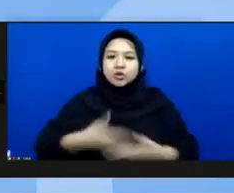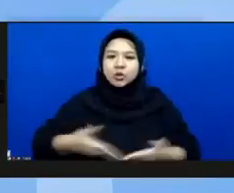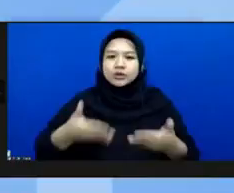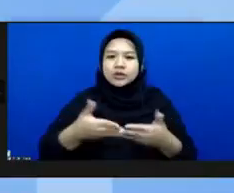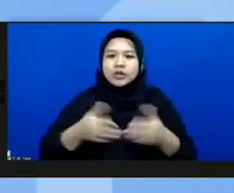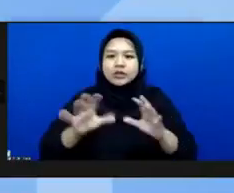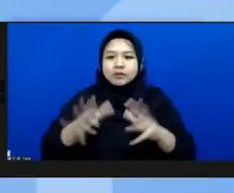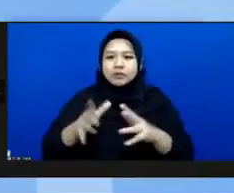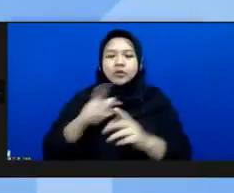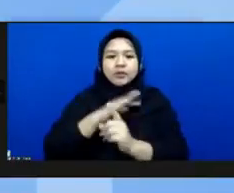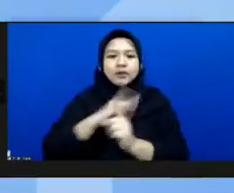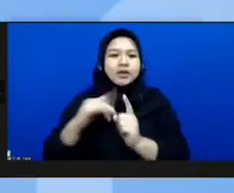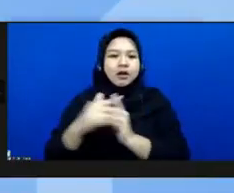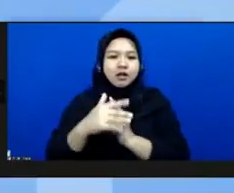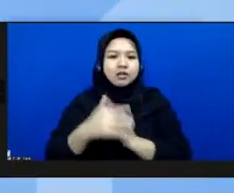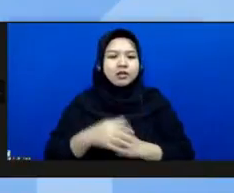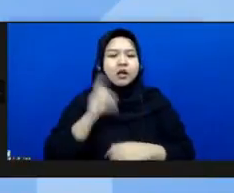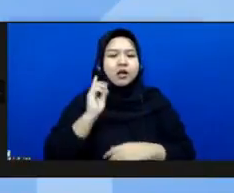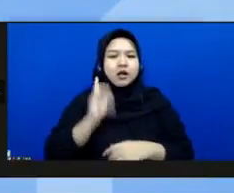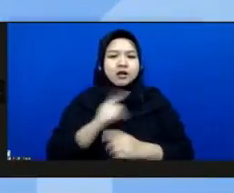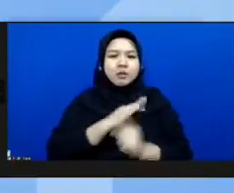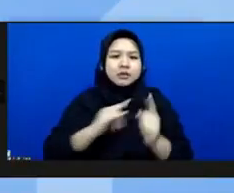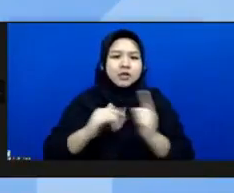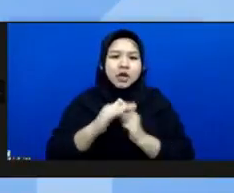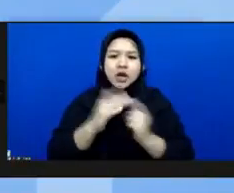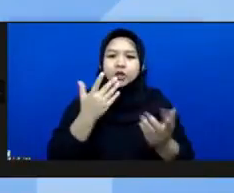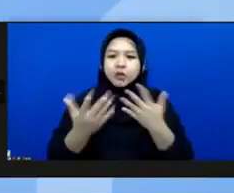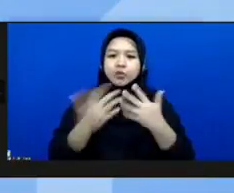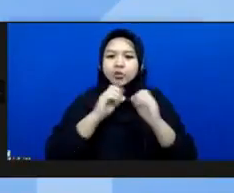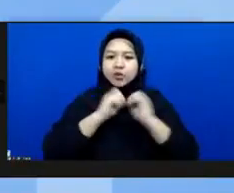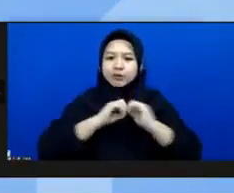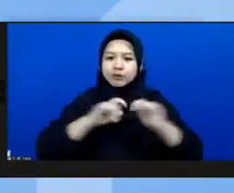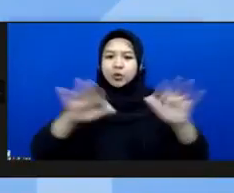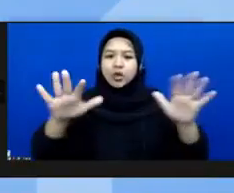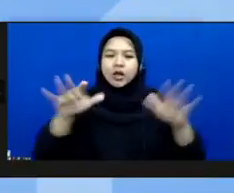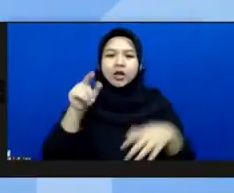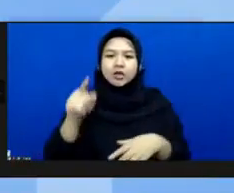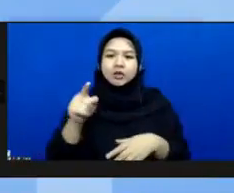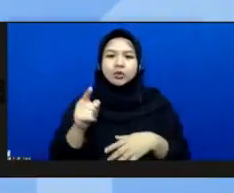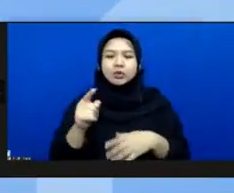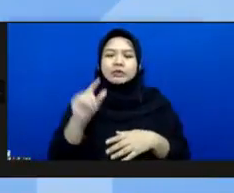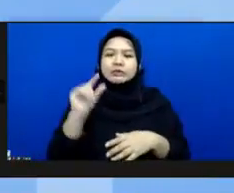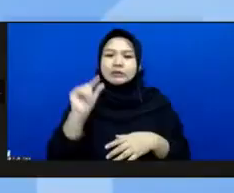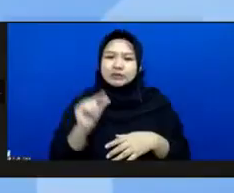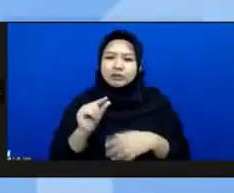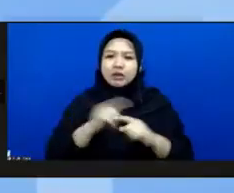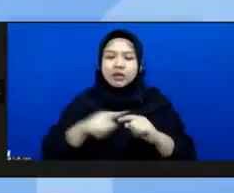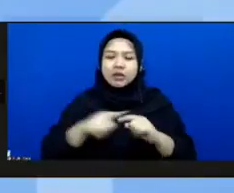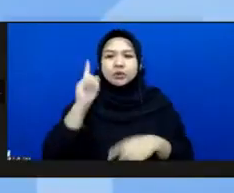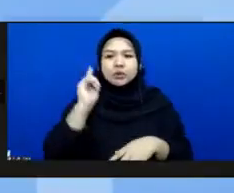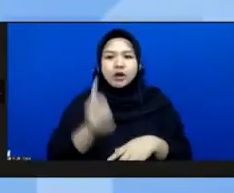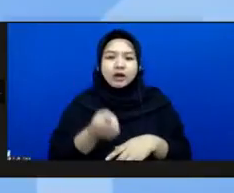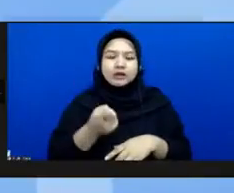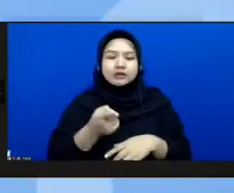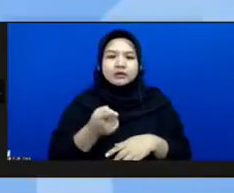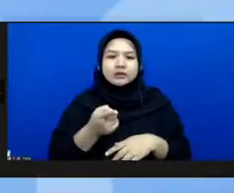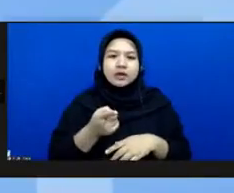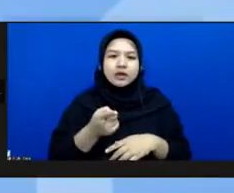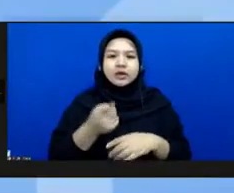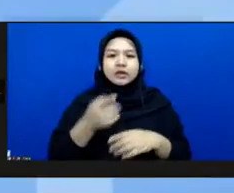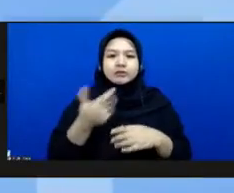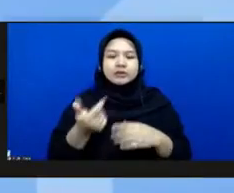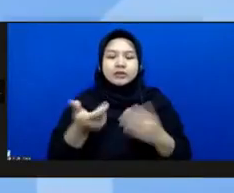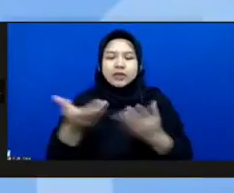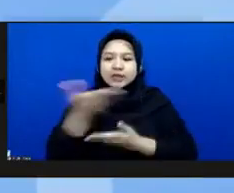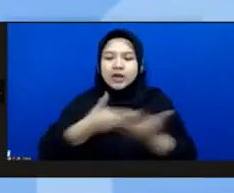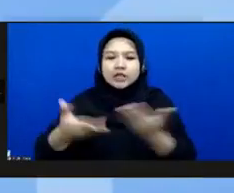di masyarakat. Ada masyarakat yang memungkinkan penularan itu terjadi secara minimal, tetapi ada juga pola interaksi dan